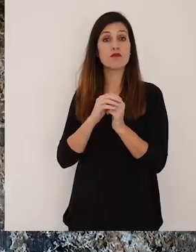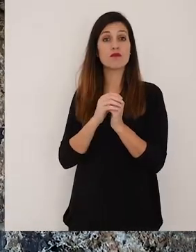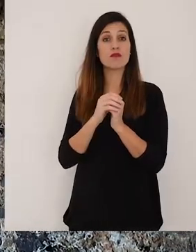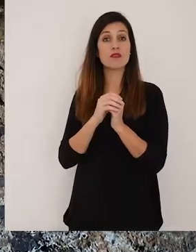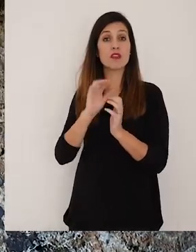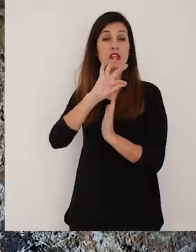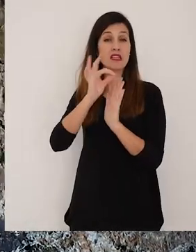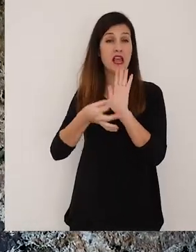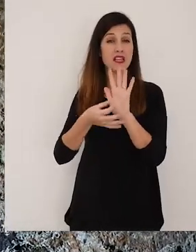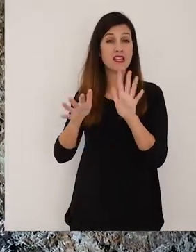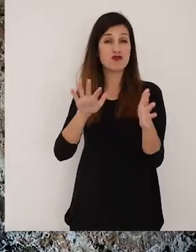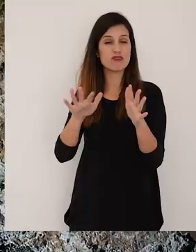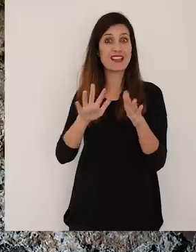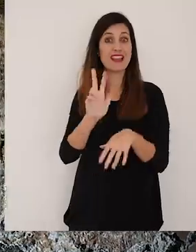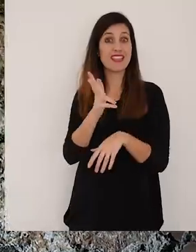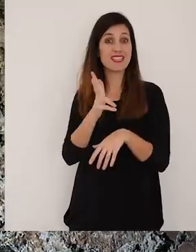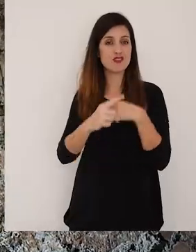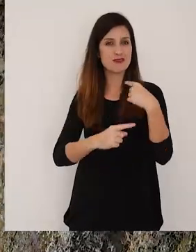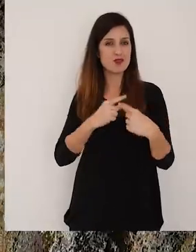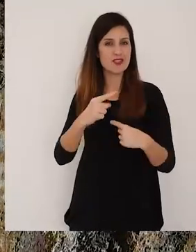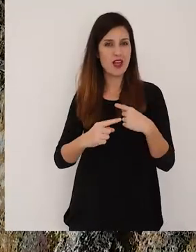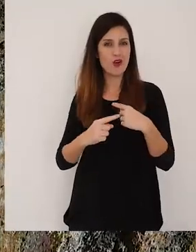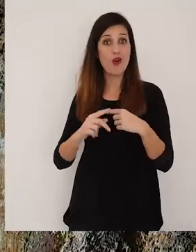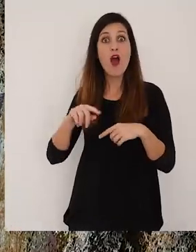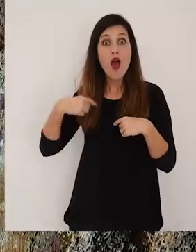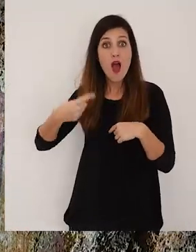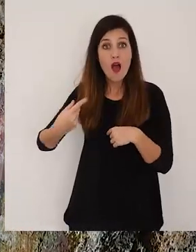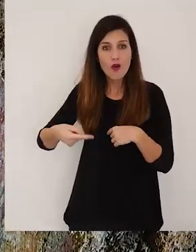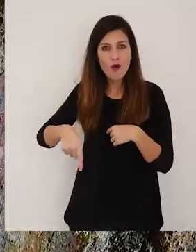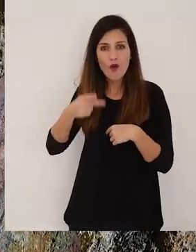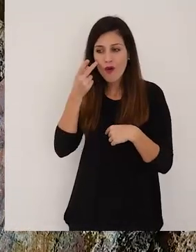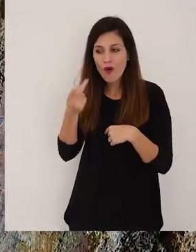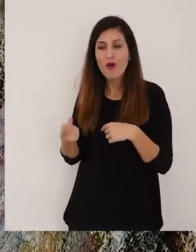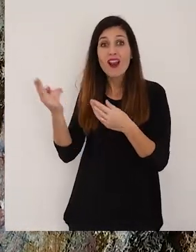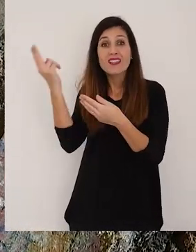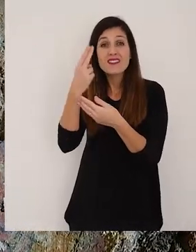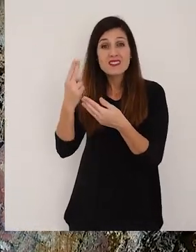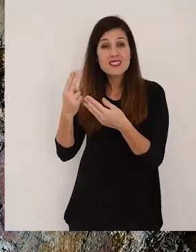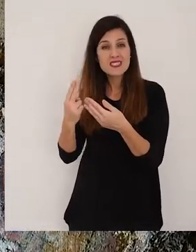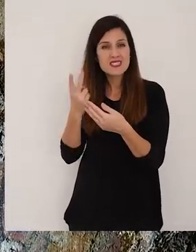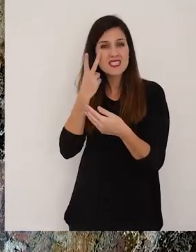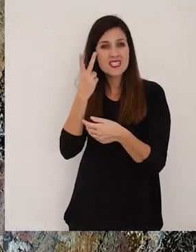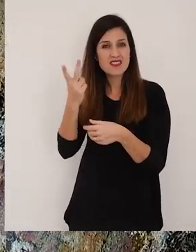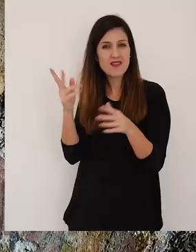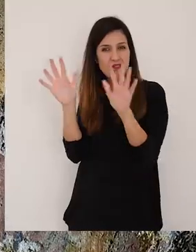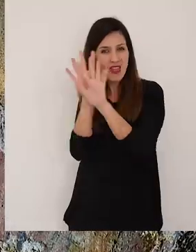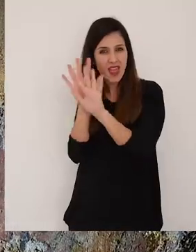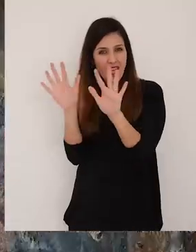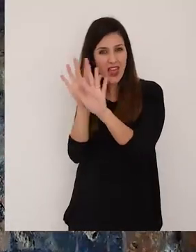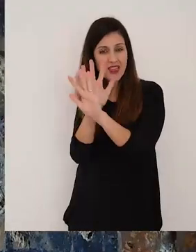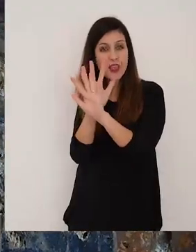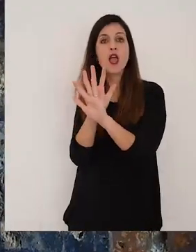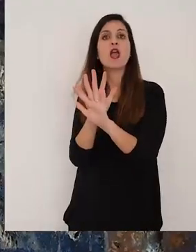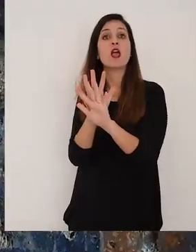Datata dal Fonseca al secolo XIII, la cripta presenta ancora oggi diversi cicli e strati di affreschi, insieme a numerosi